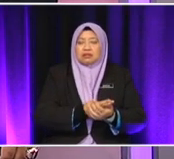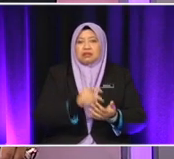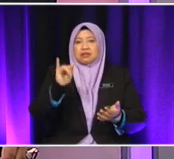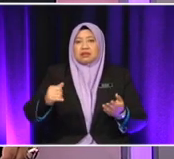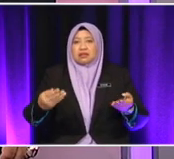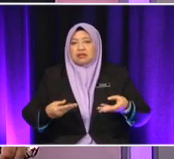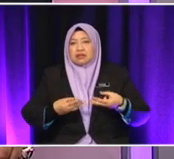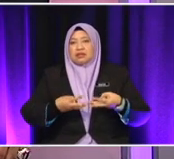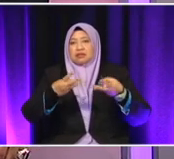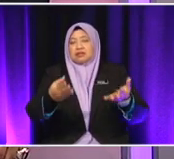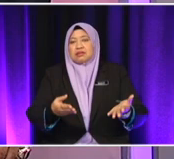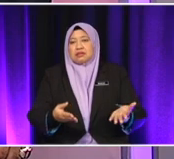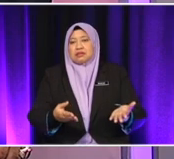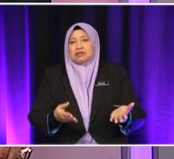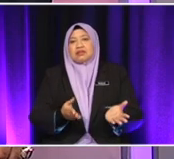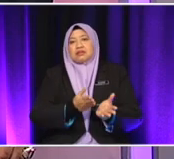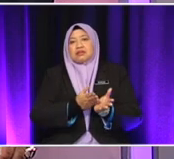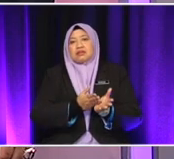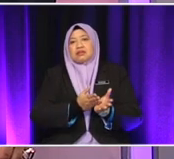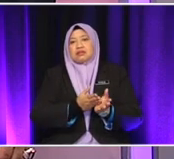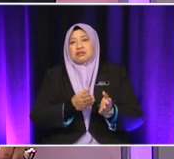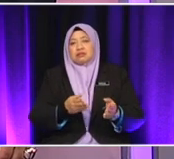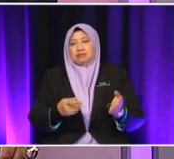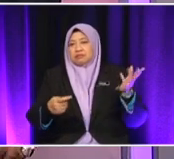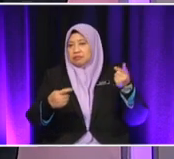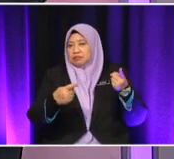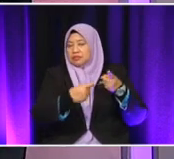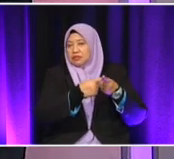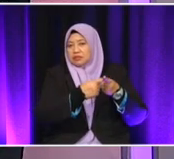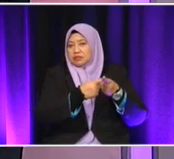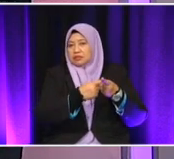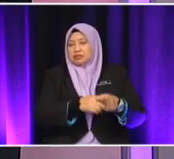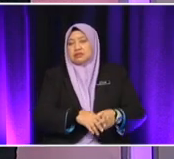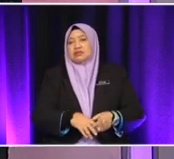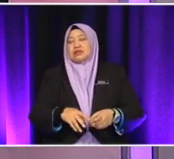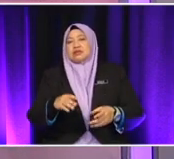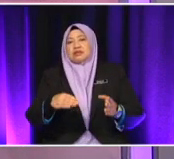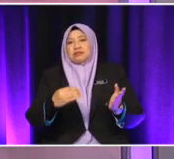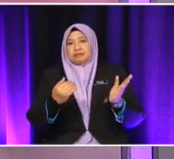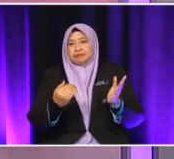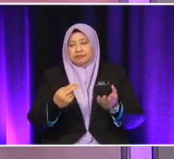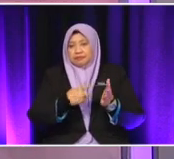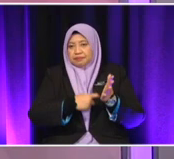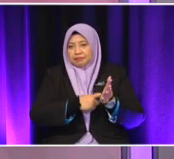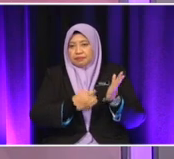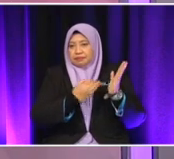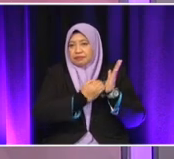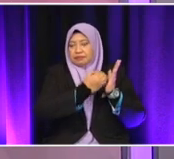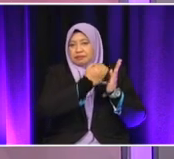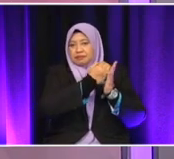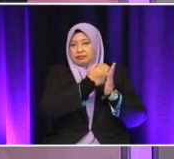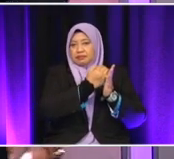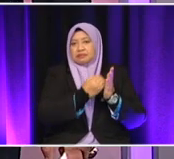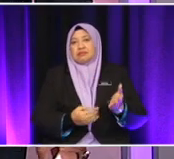secara langsung ataupun secara positif dimana apabila harga meningkat quantity yang ditawar akan